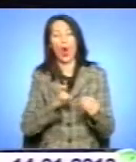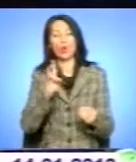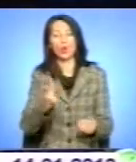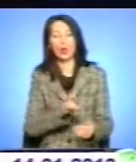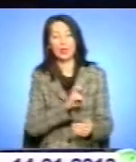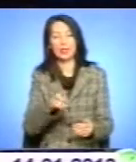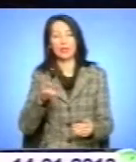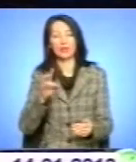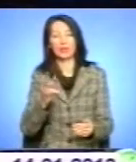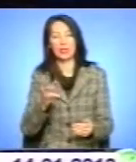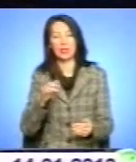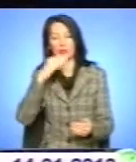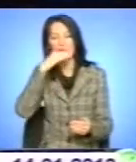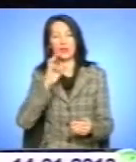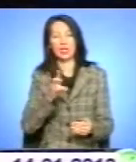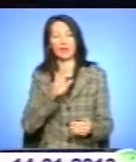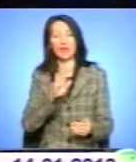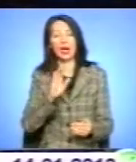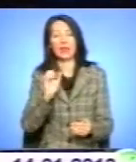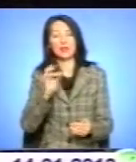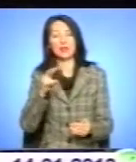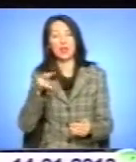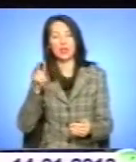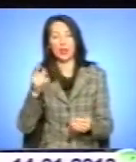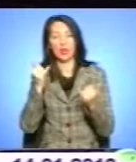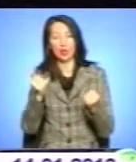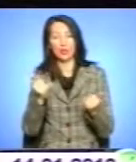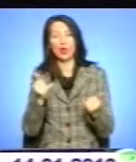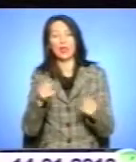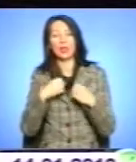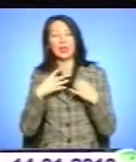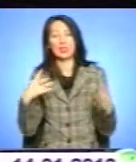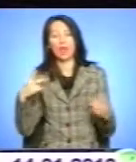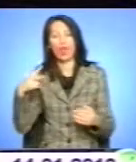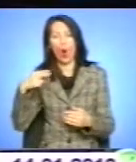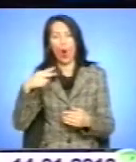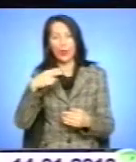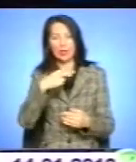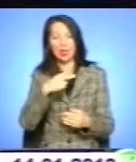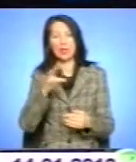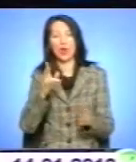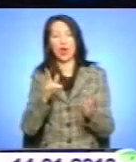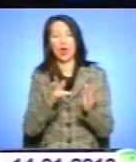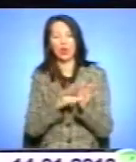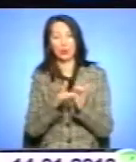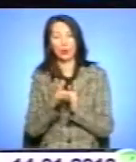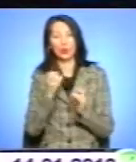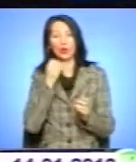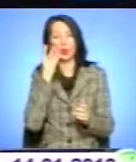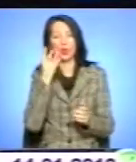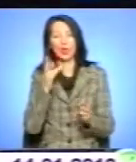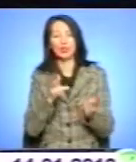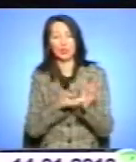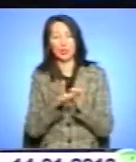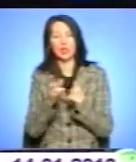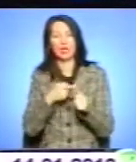Василія Великого. Також сьогодні за юліанським календарем свято обрізання Господнього, коли Христа нарекли іменем Ісус.